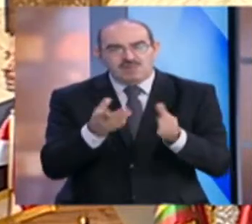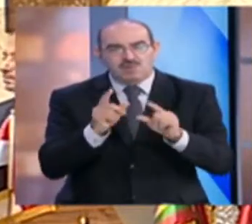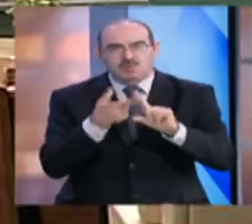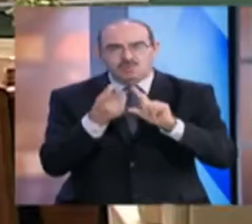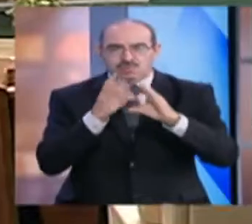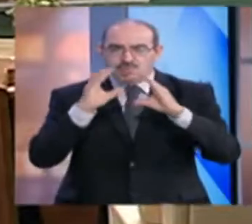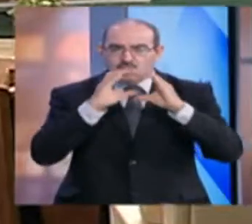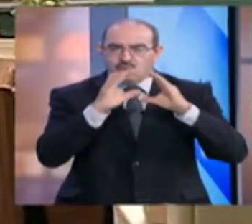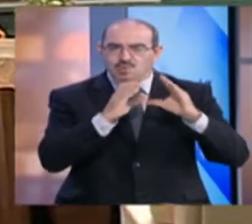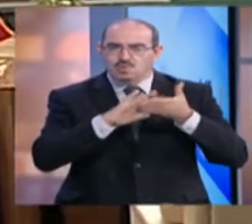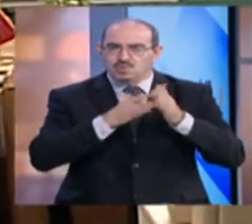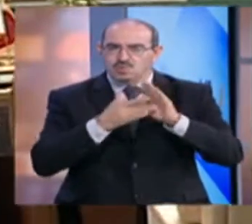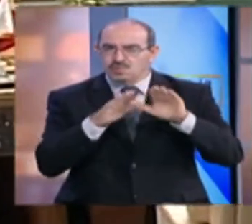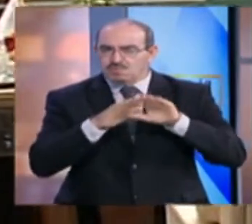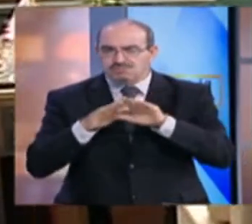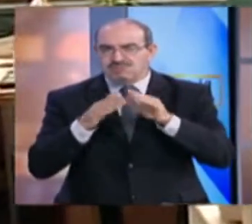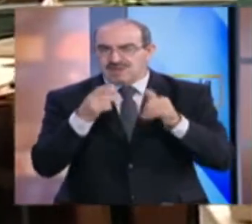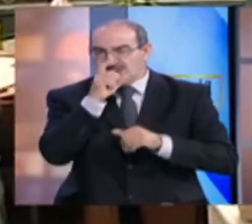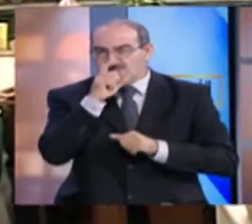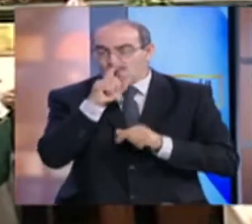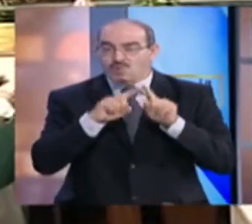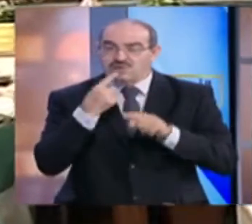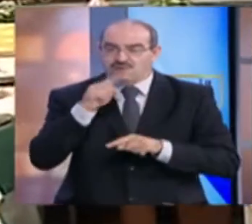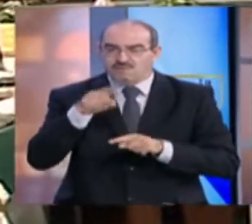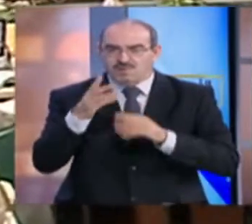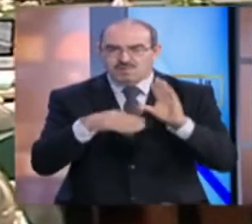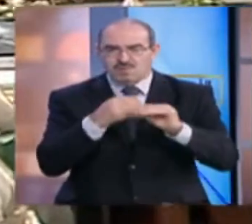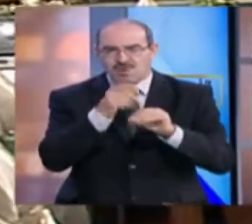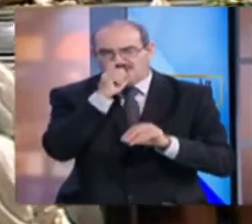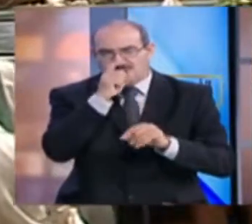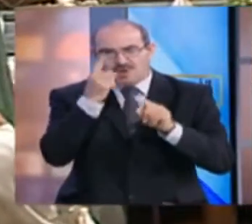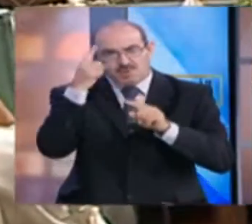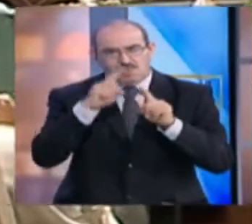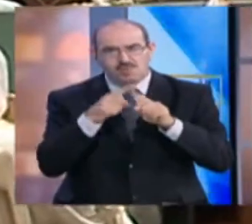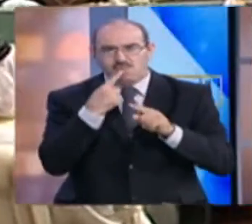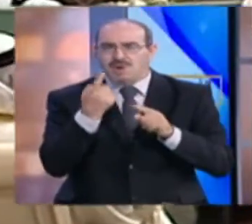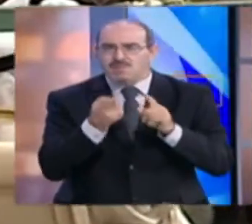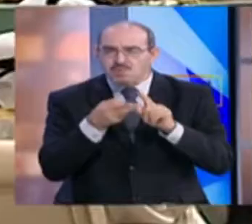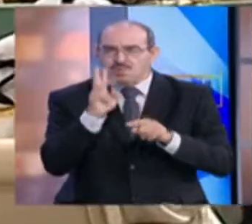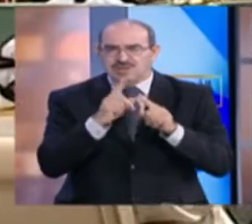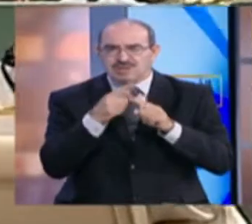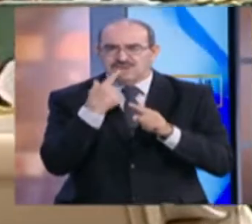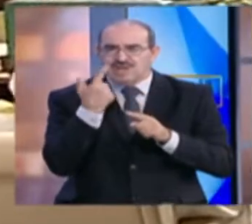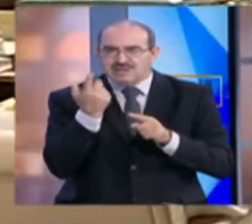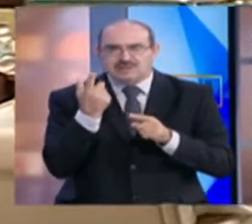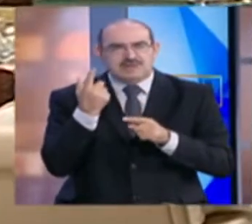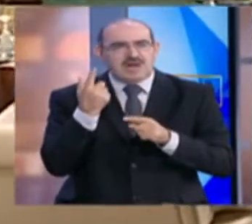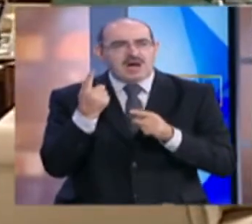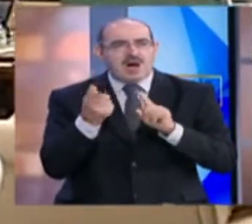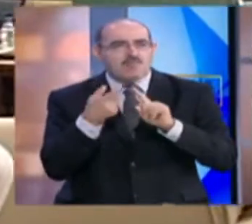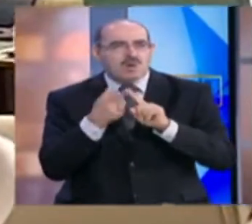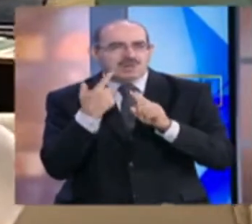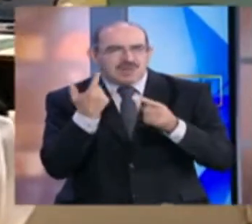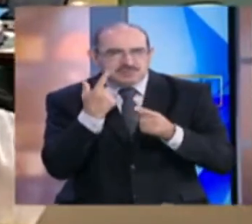الخصوم. يجدر بالأمة العربية أن تنال موقعا أفضل في هذا العالم، هذه هي رسالة